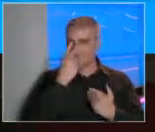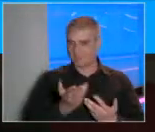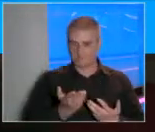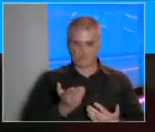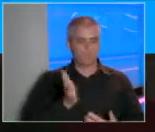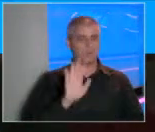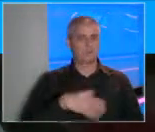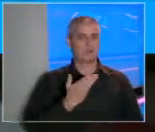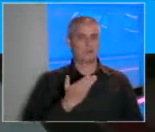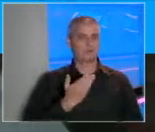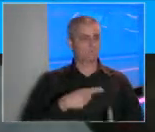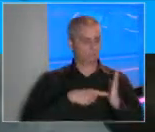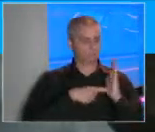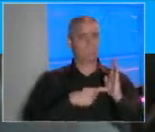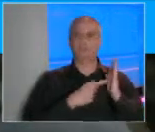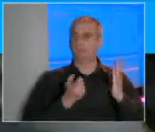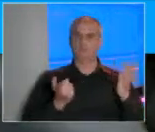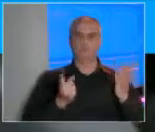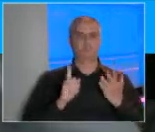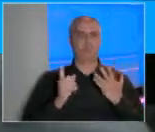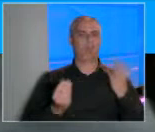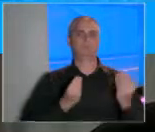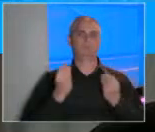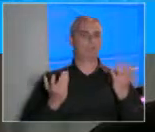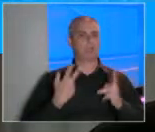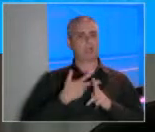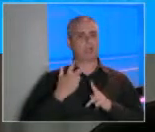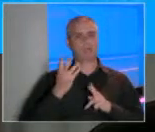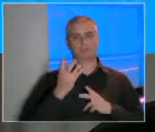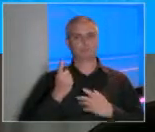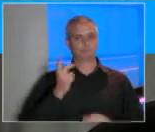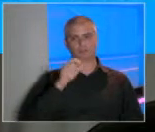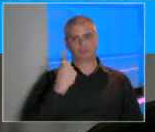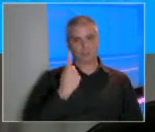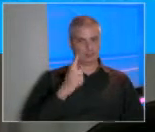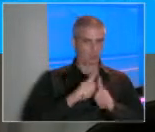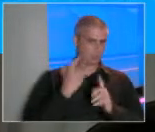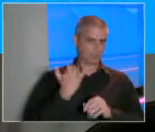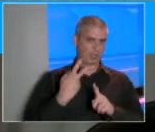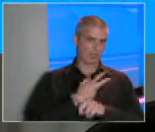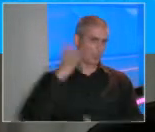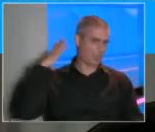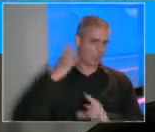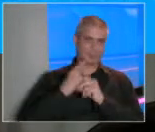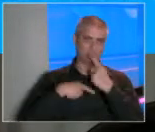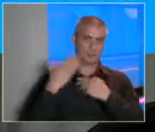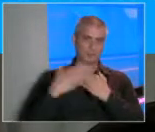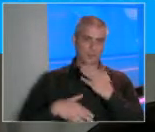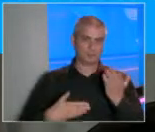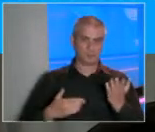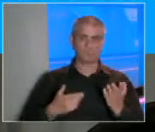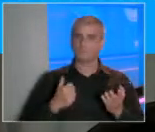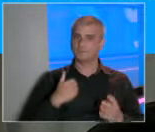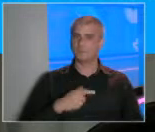וגם מראה שזה לא משחק מדיני רק של איש אחד, כפי שהתרגלנו בשנים האחרונות. אז